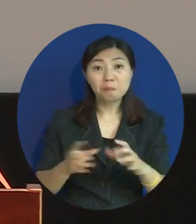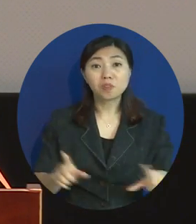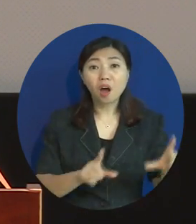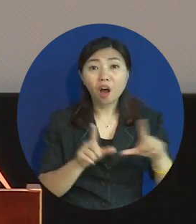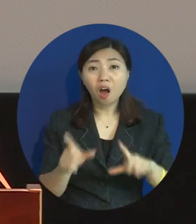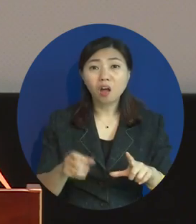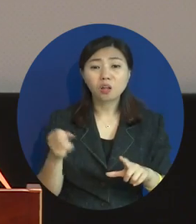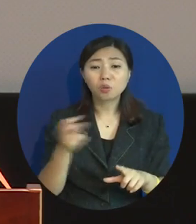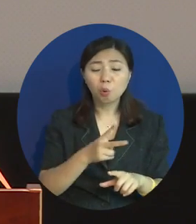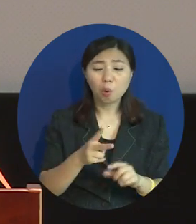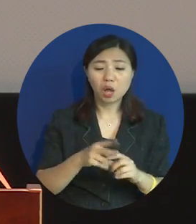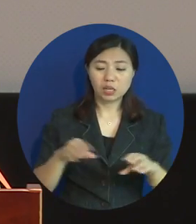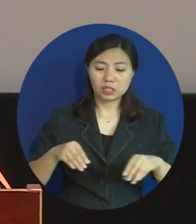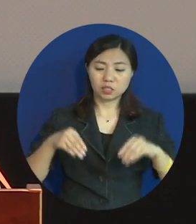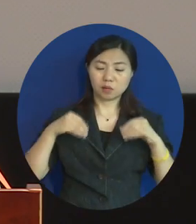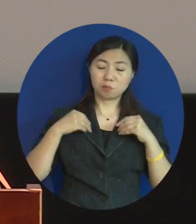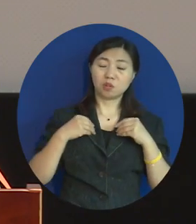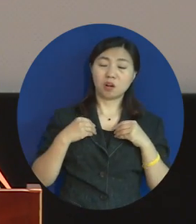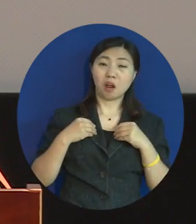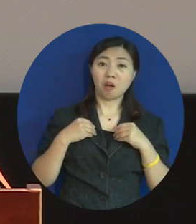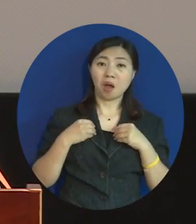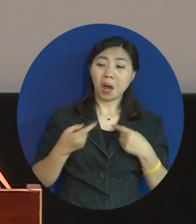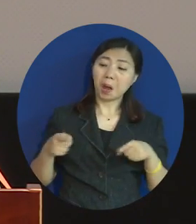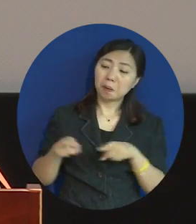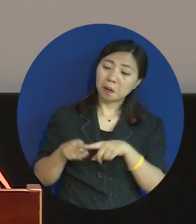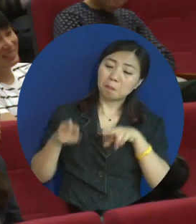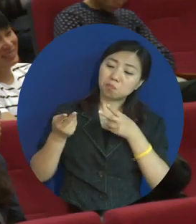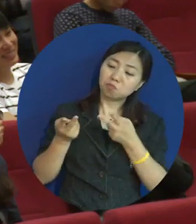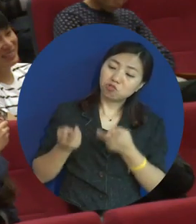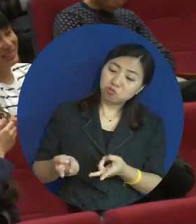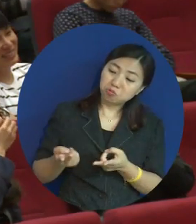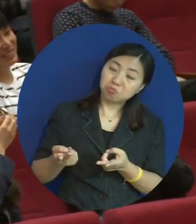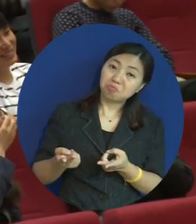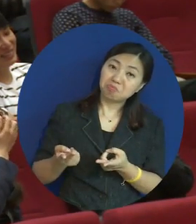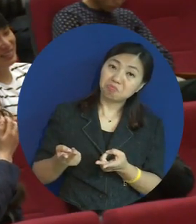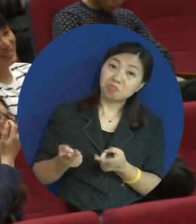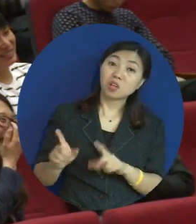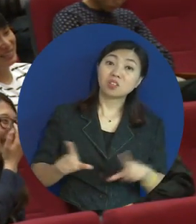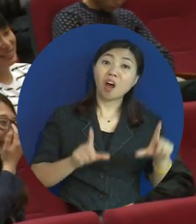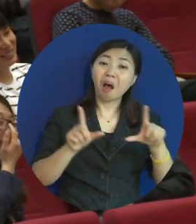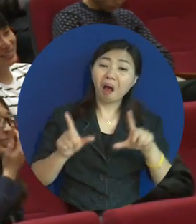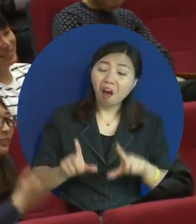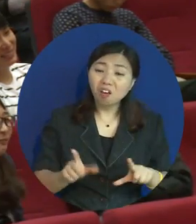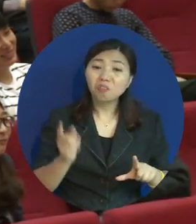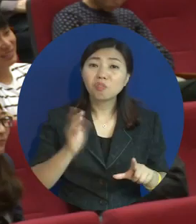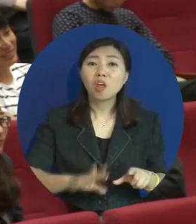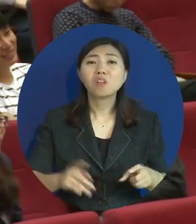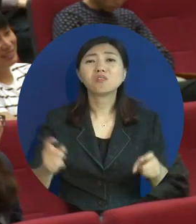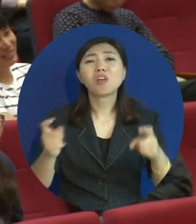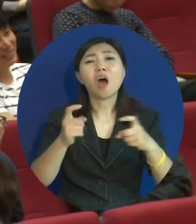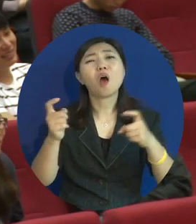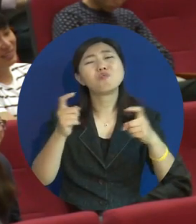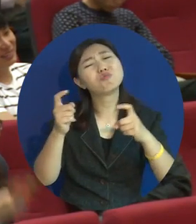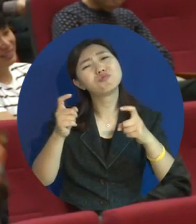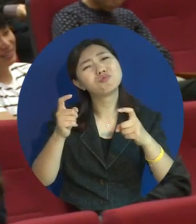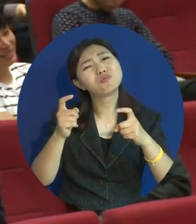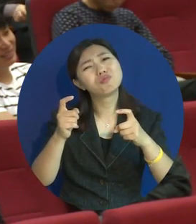살잖아. 거기다가 또한 이불 밑에서 살잖아. 그러면서 또 싸운다.